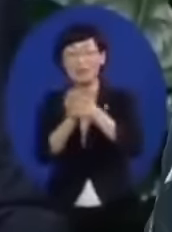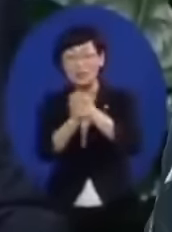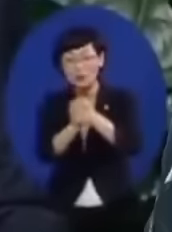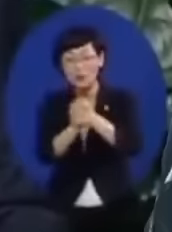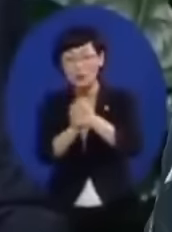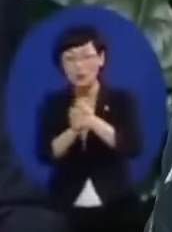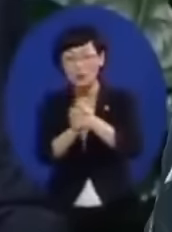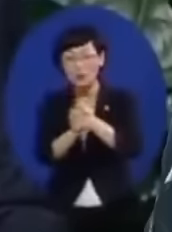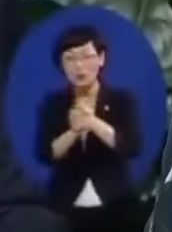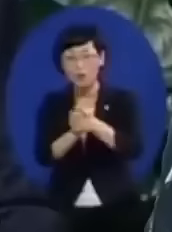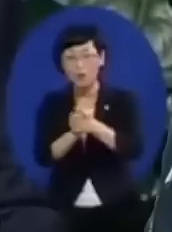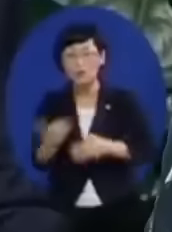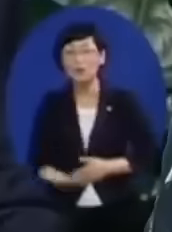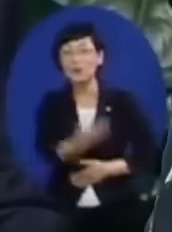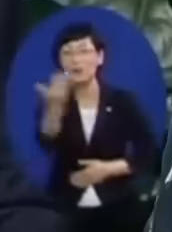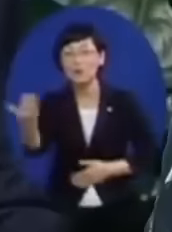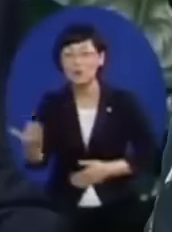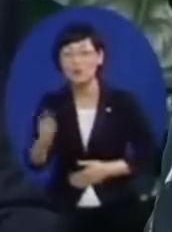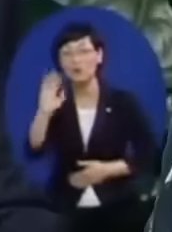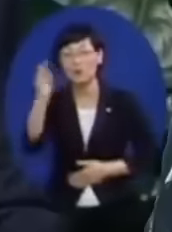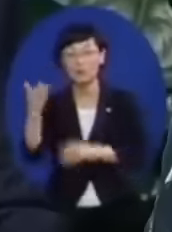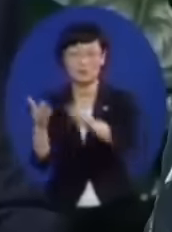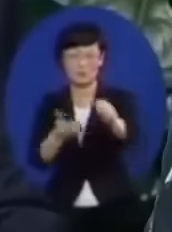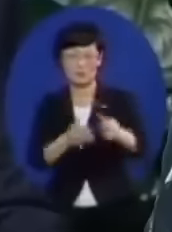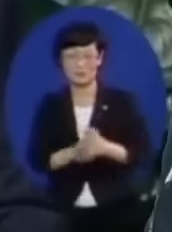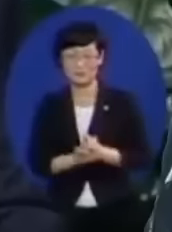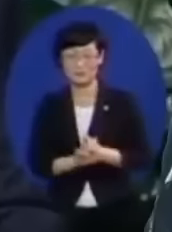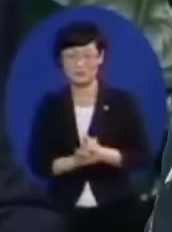기도하는 여러분을 말하는 것입니다.